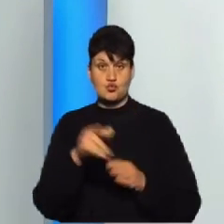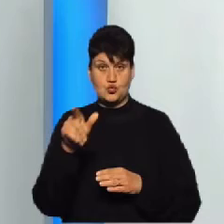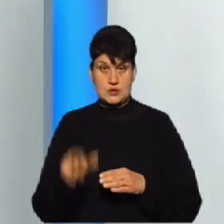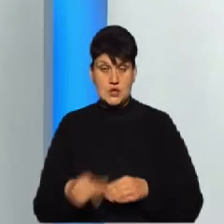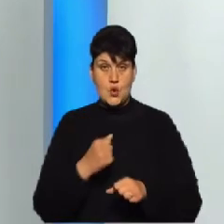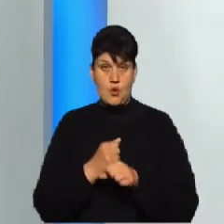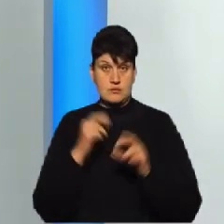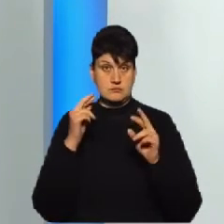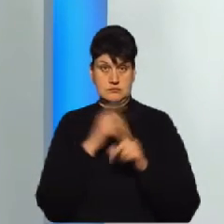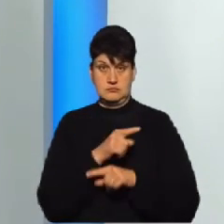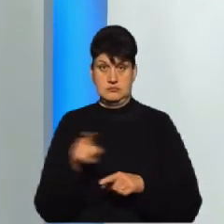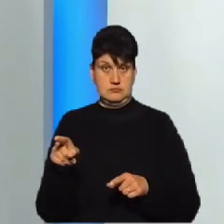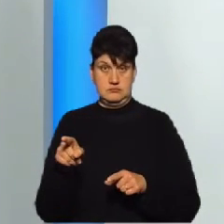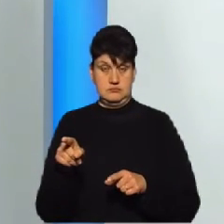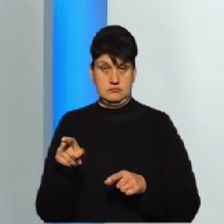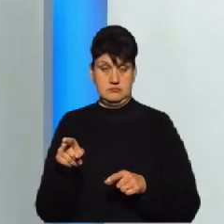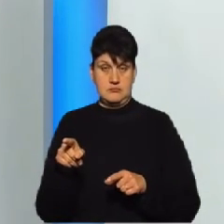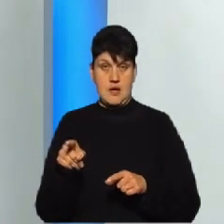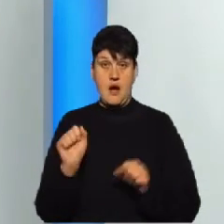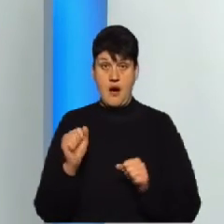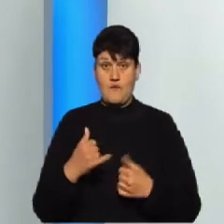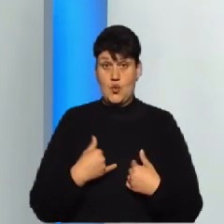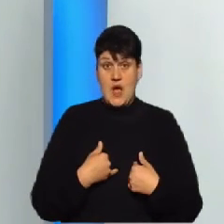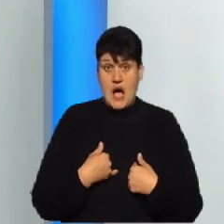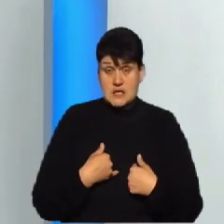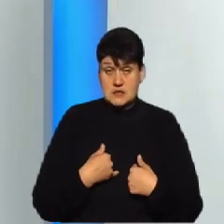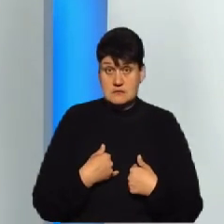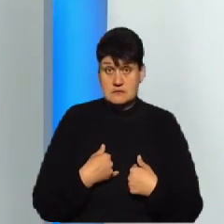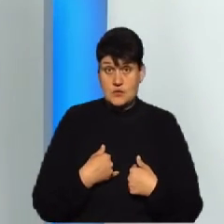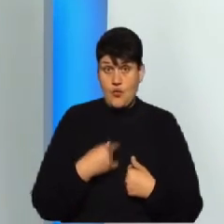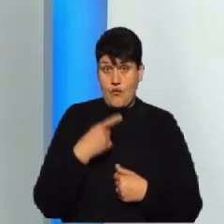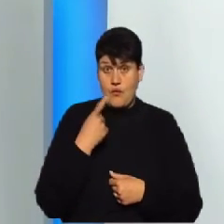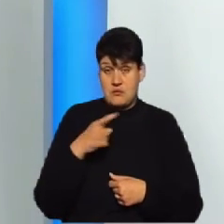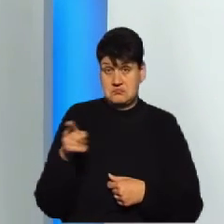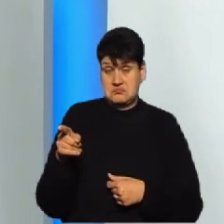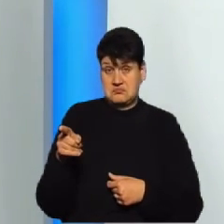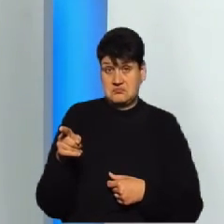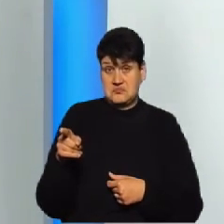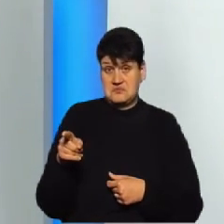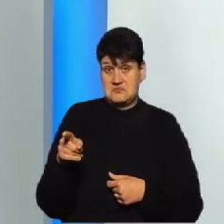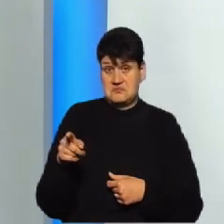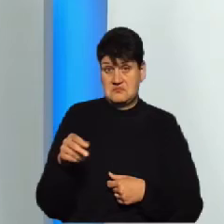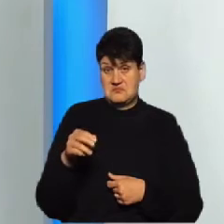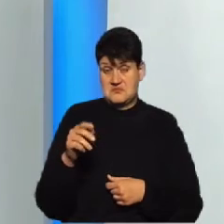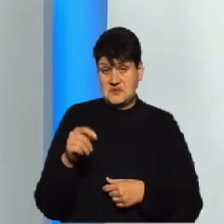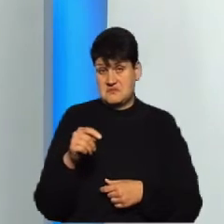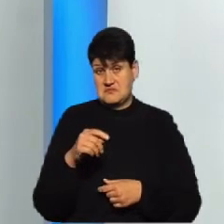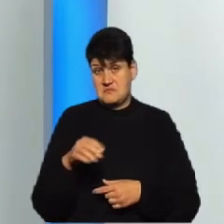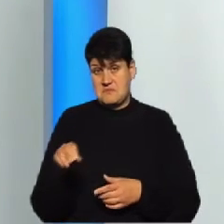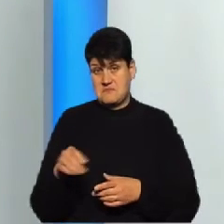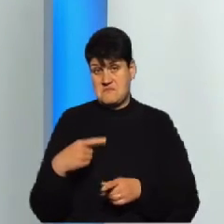якусь дію. А у нас в такому випадку навішується ярлик, стукач зразу, розумієте? Тобто